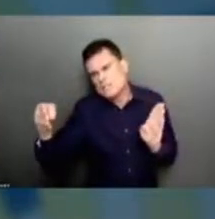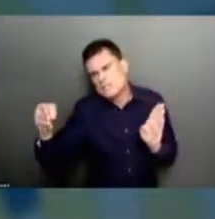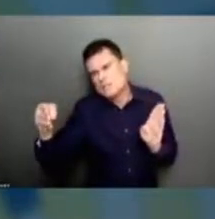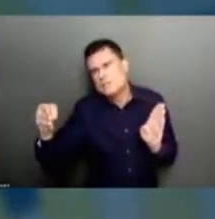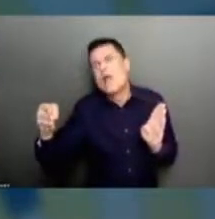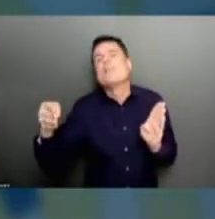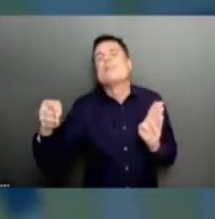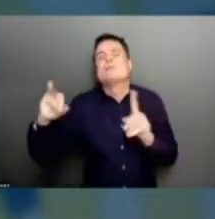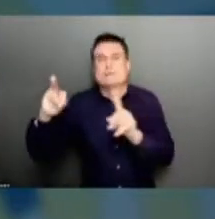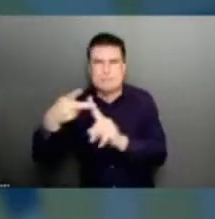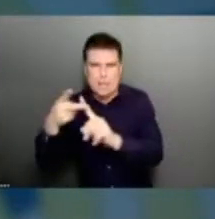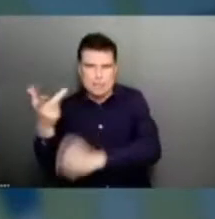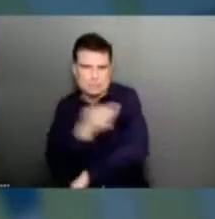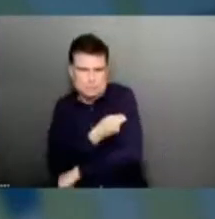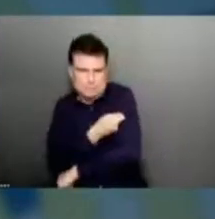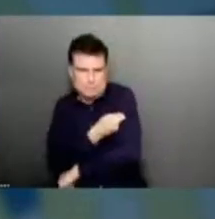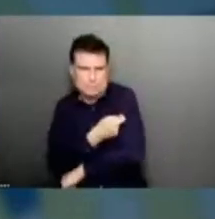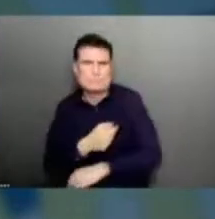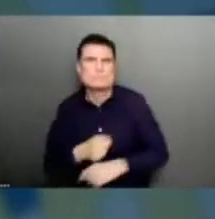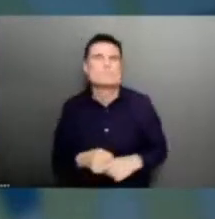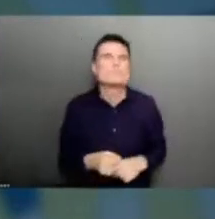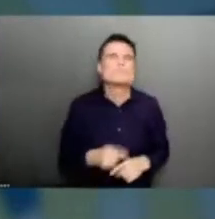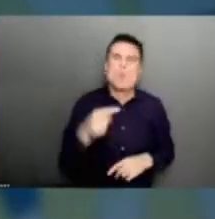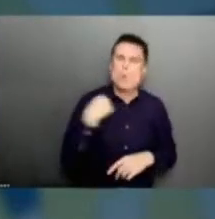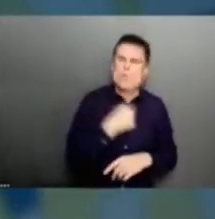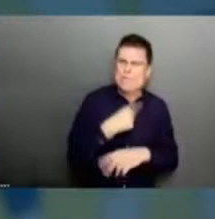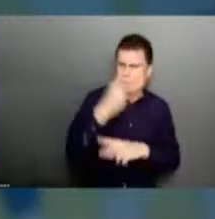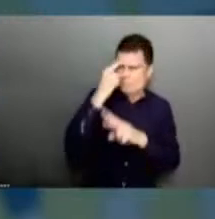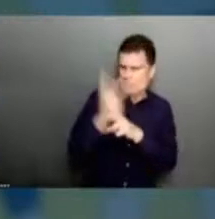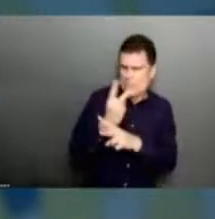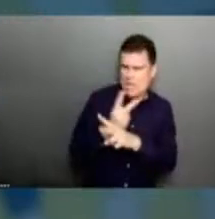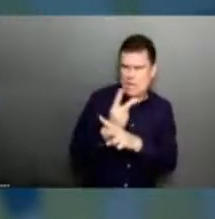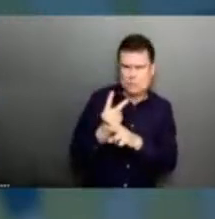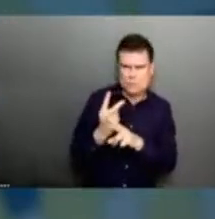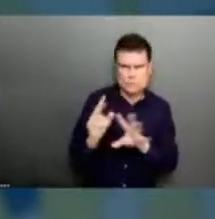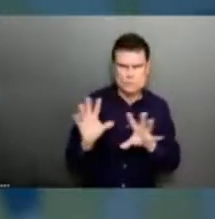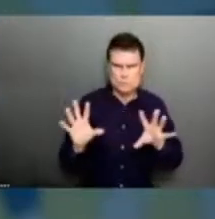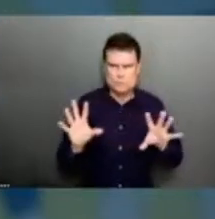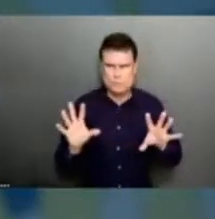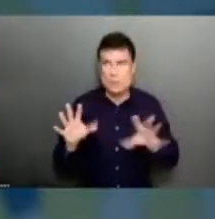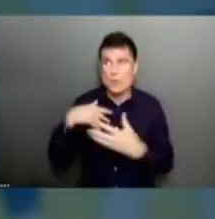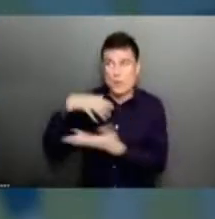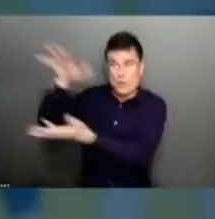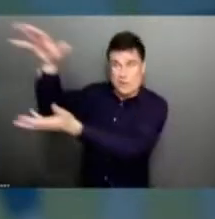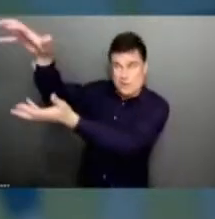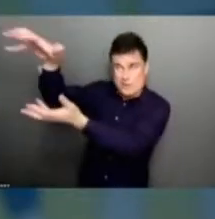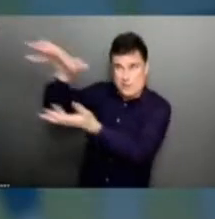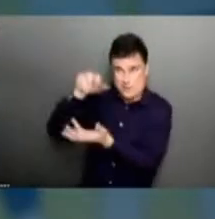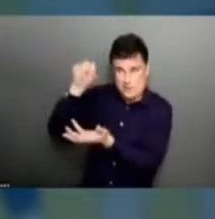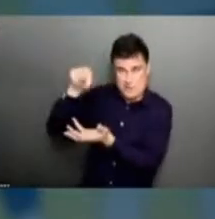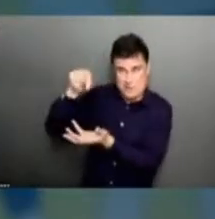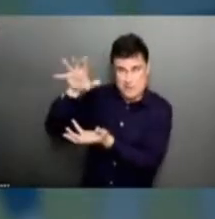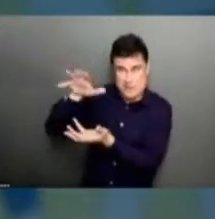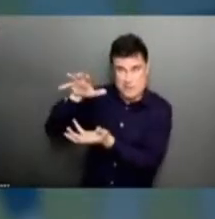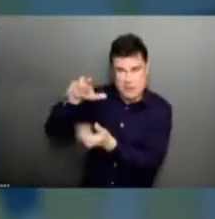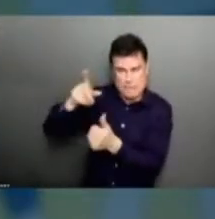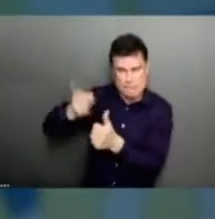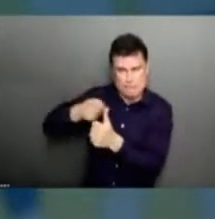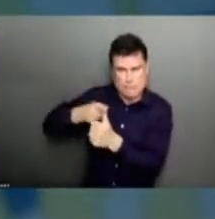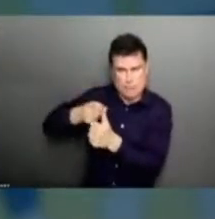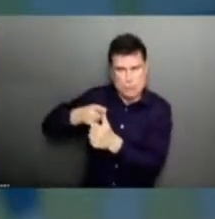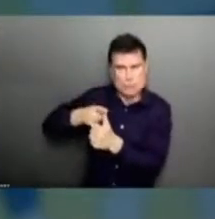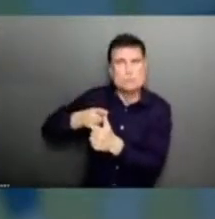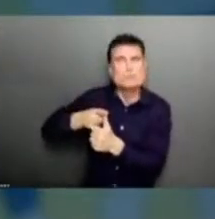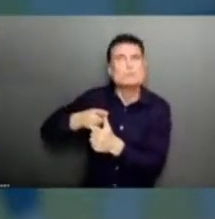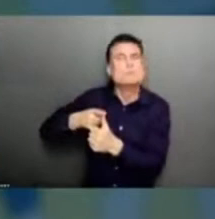slightly delay when people start getting their second dose. So for people who 所以他说我们 received the 第一剂 vaccine 打过 last 的 week 人 and 第 this 二针 week 打 and 的 in the 我们 first 要 weeks 略 of 微